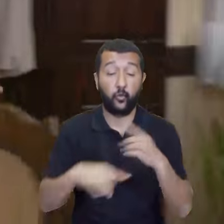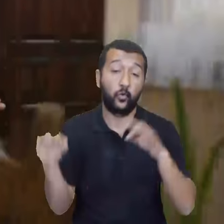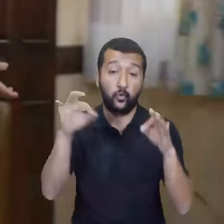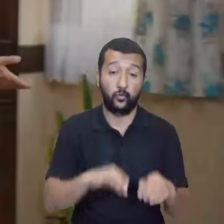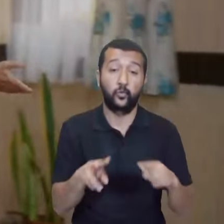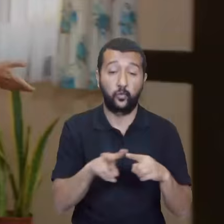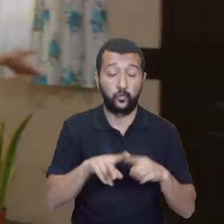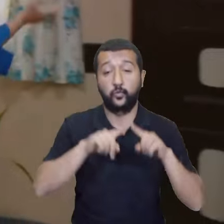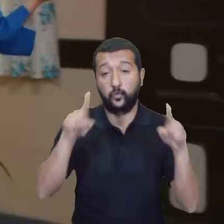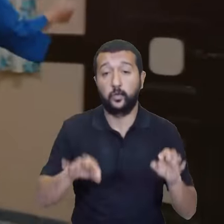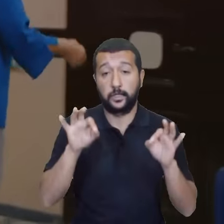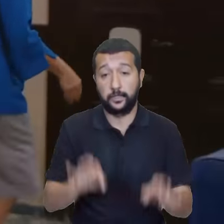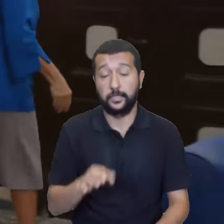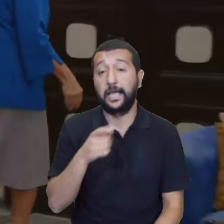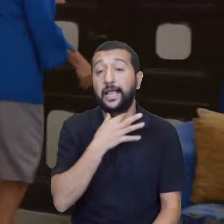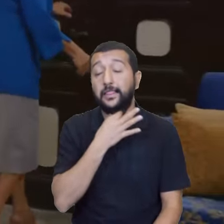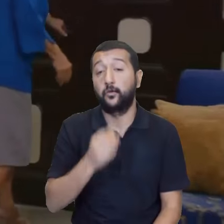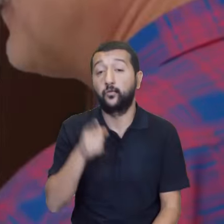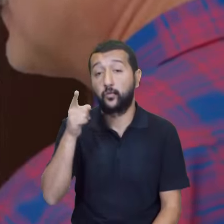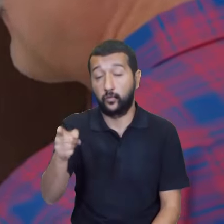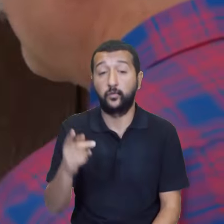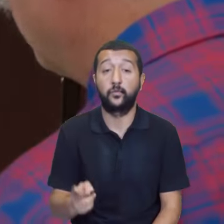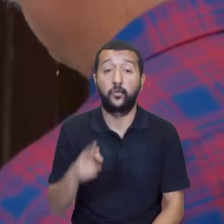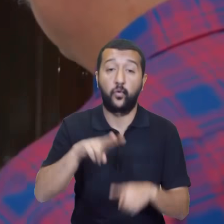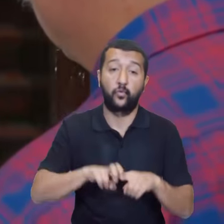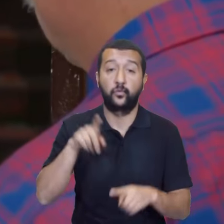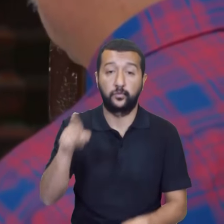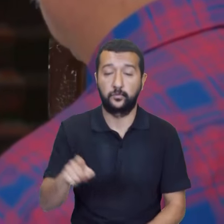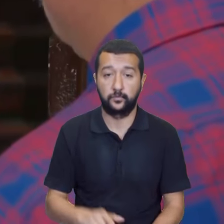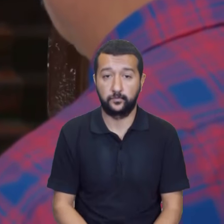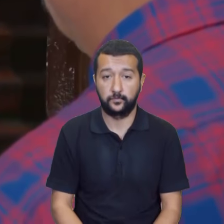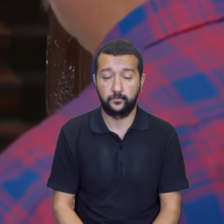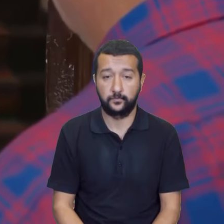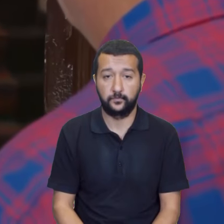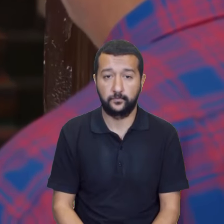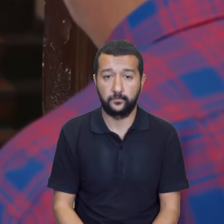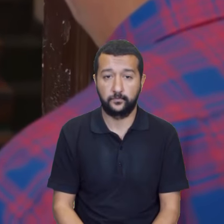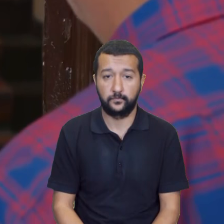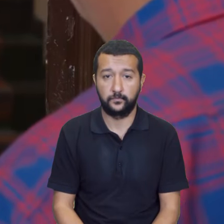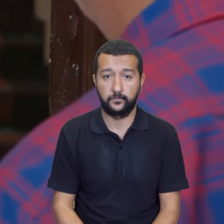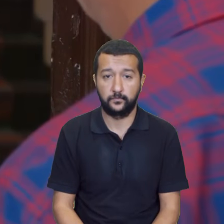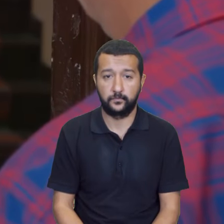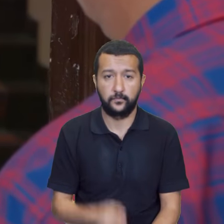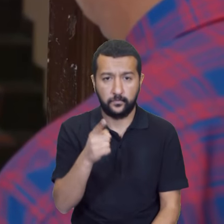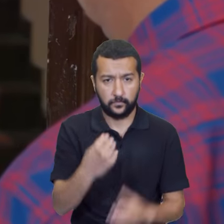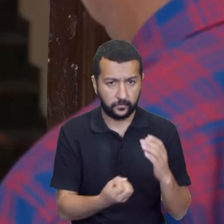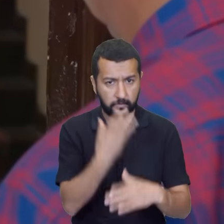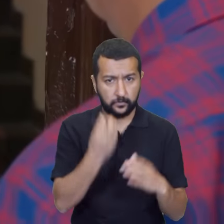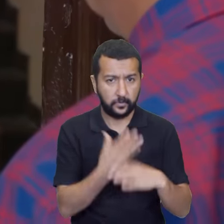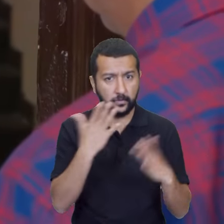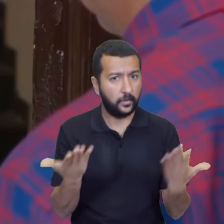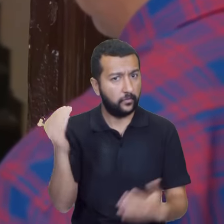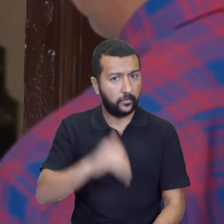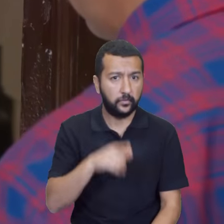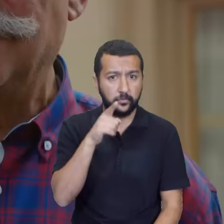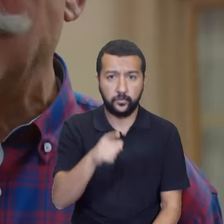dolaşacağı yer kürkçü dükkanı. Beli tuttu tabii o koltuklarda. Kapıyı açar açmaz Münir'le karşılaşınca şaşırdı. Sabah sabah ne işin